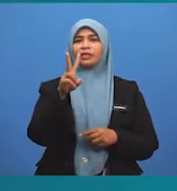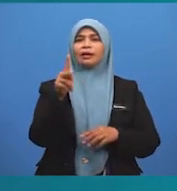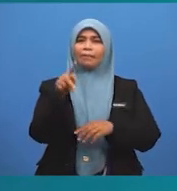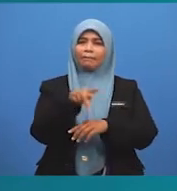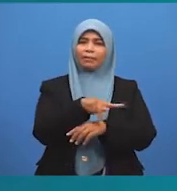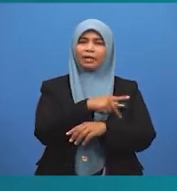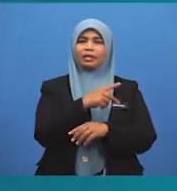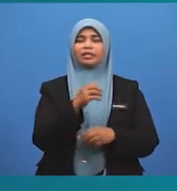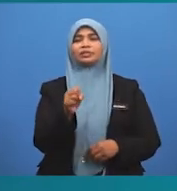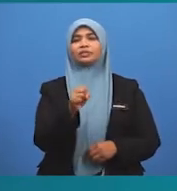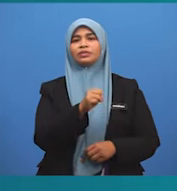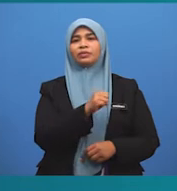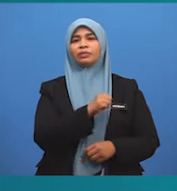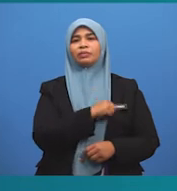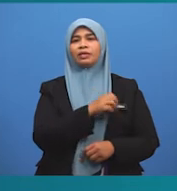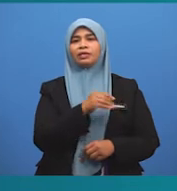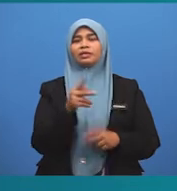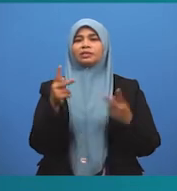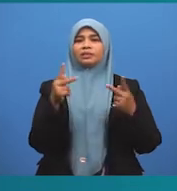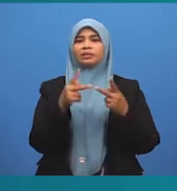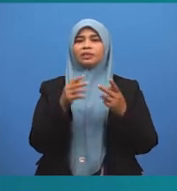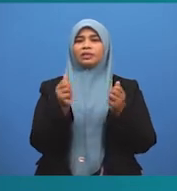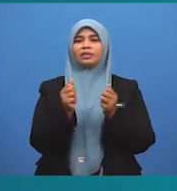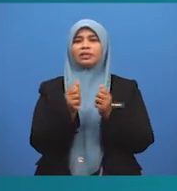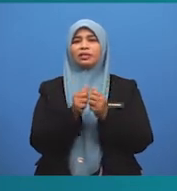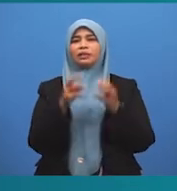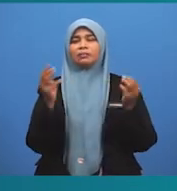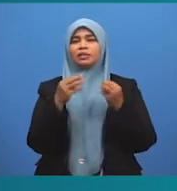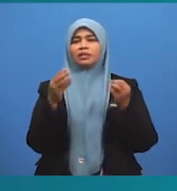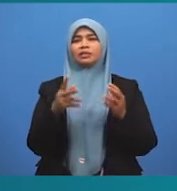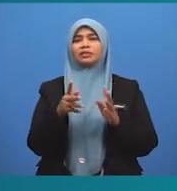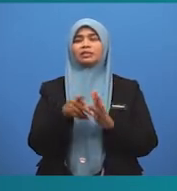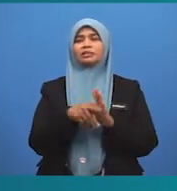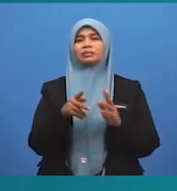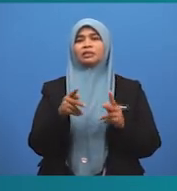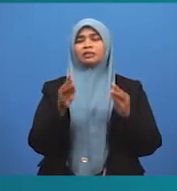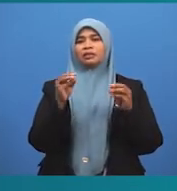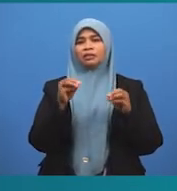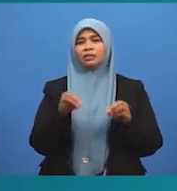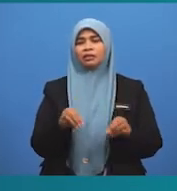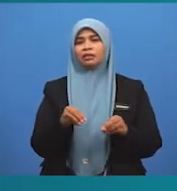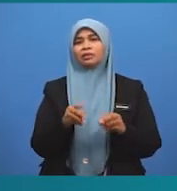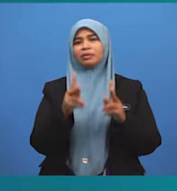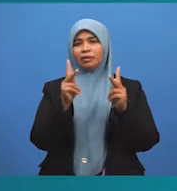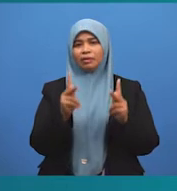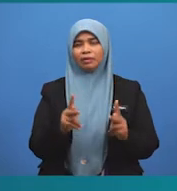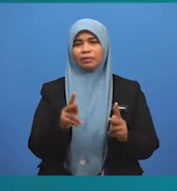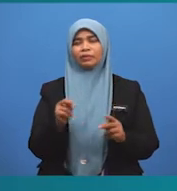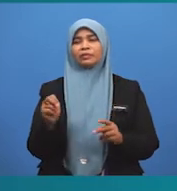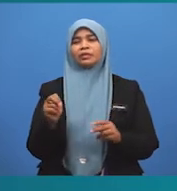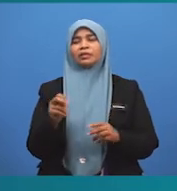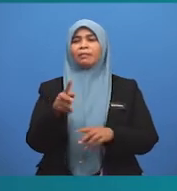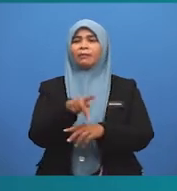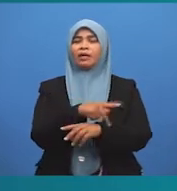berpakaian sopan dan sesuai dengan majlis pengumumian. Contohnya, memakai pakaian